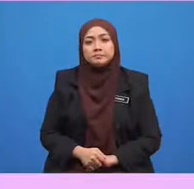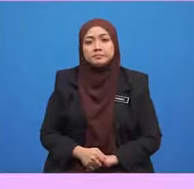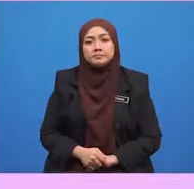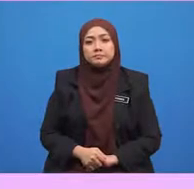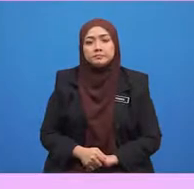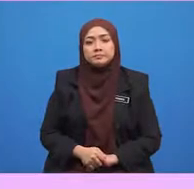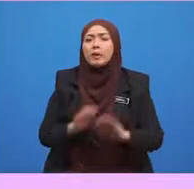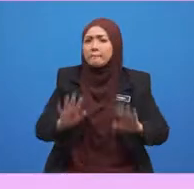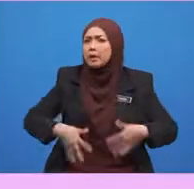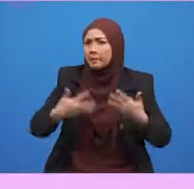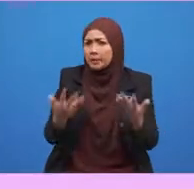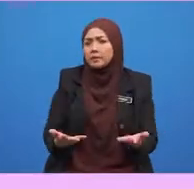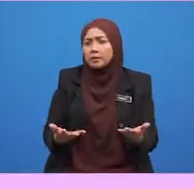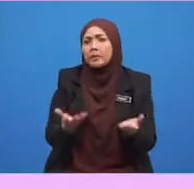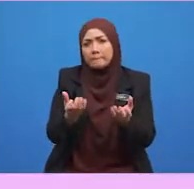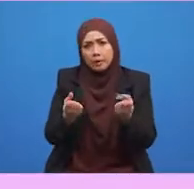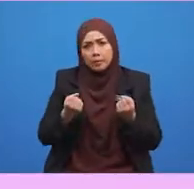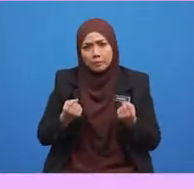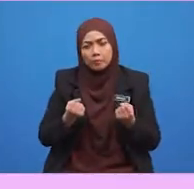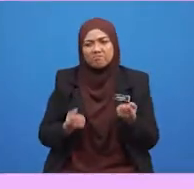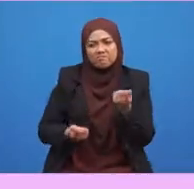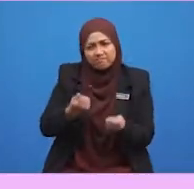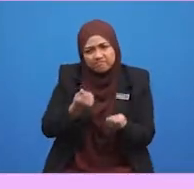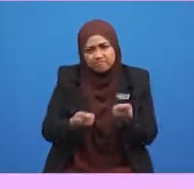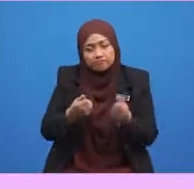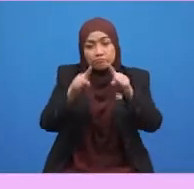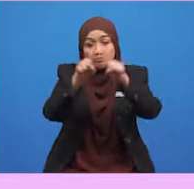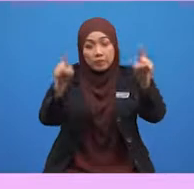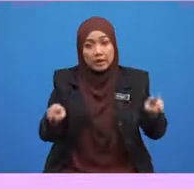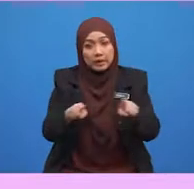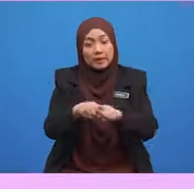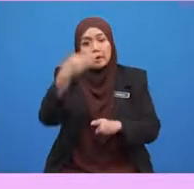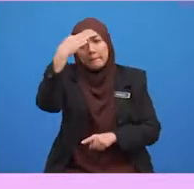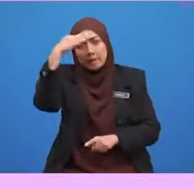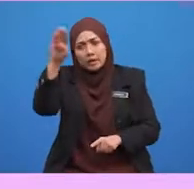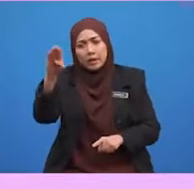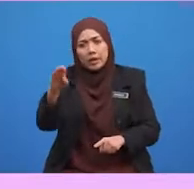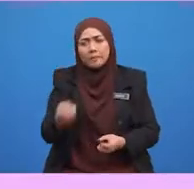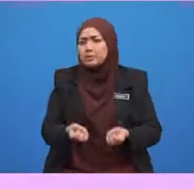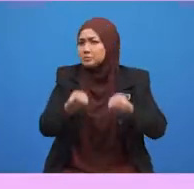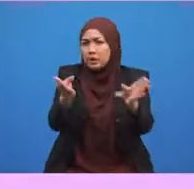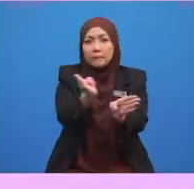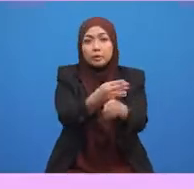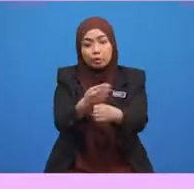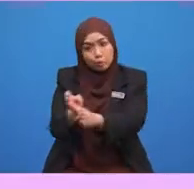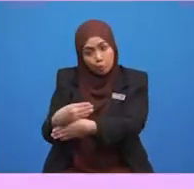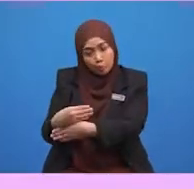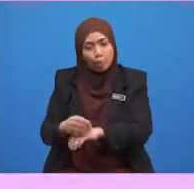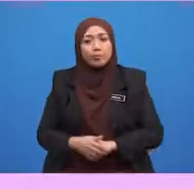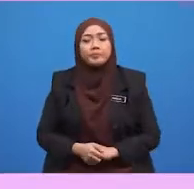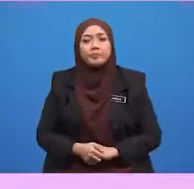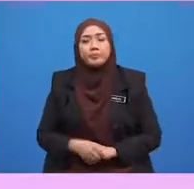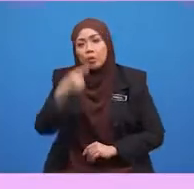murid-murid, bagaimana hendak menganggarkan perimeter bagi pelbagai bentuk?